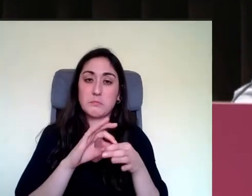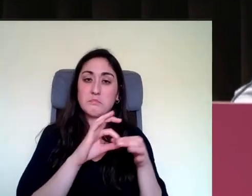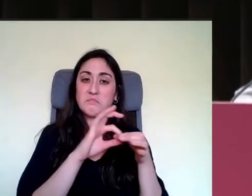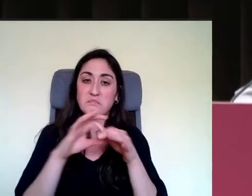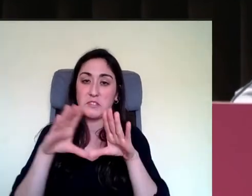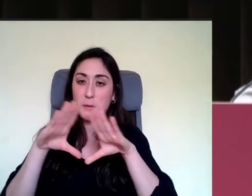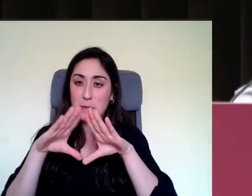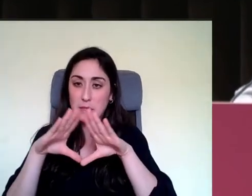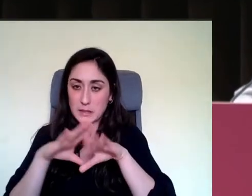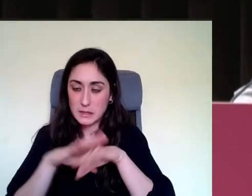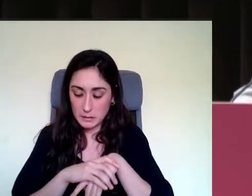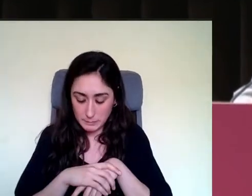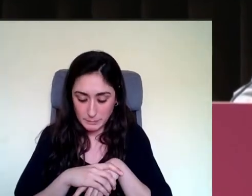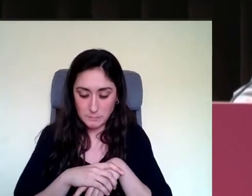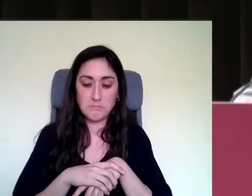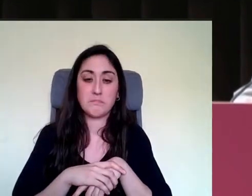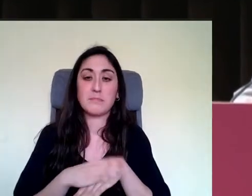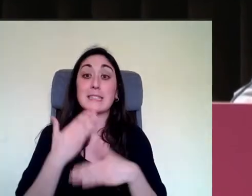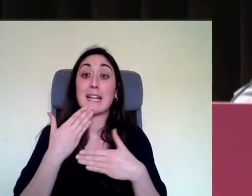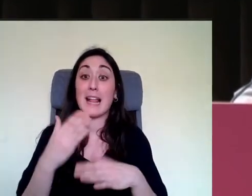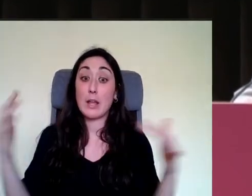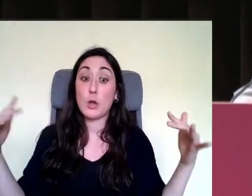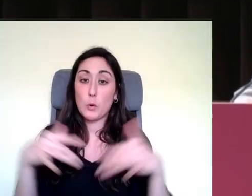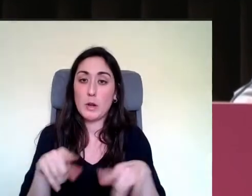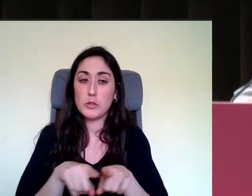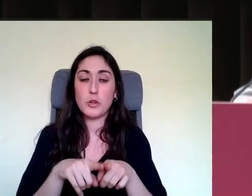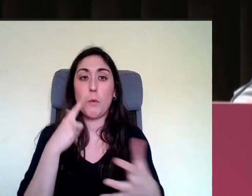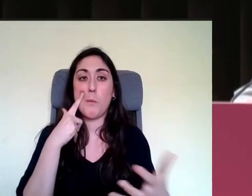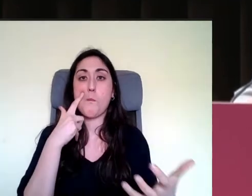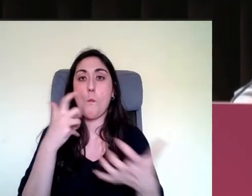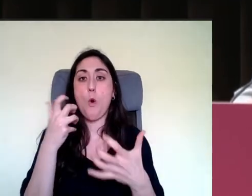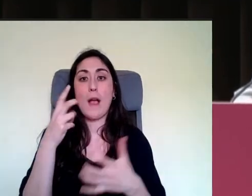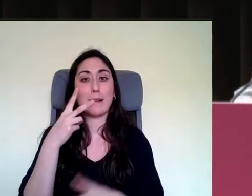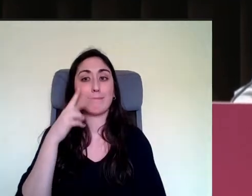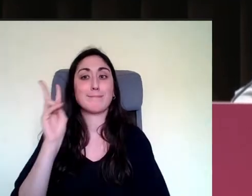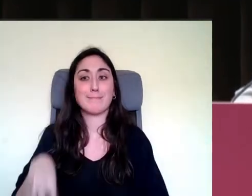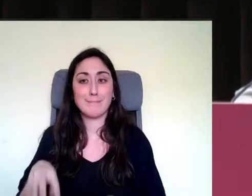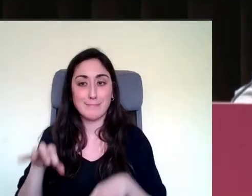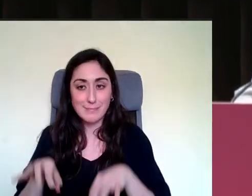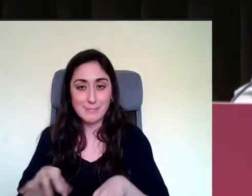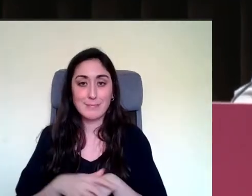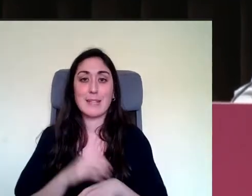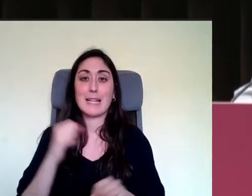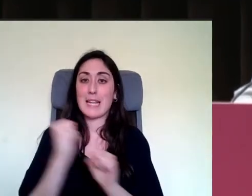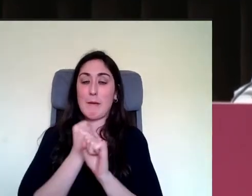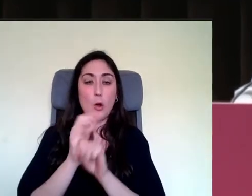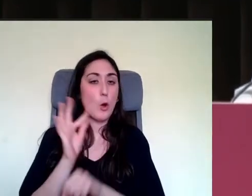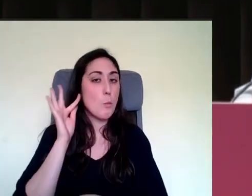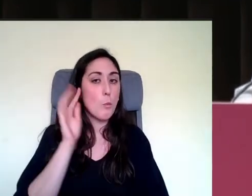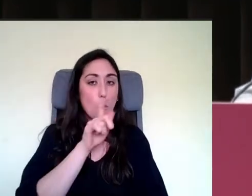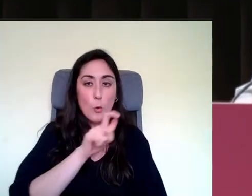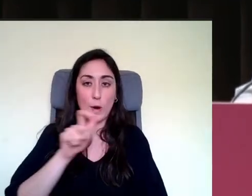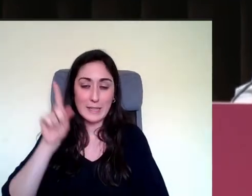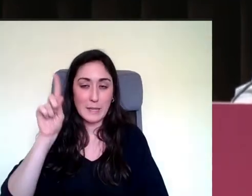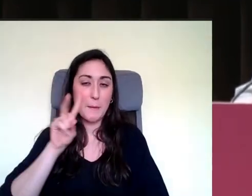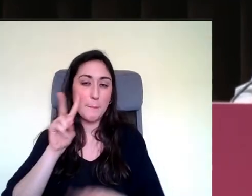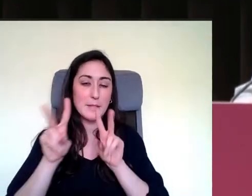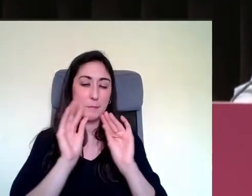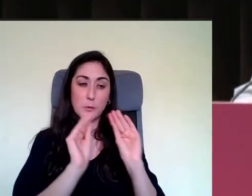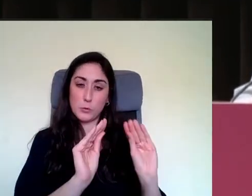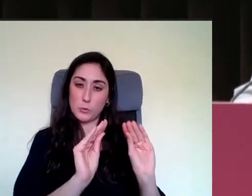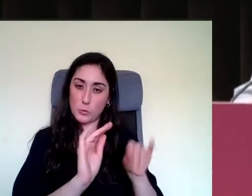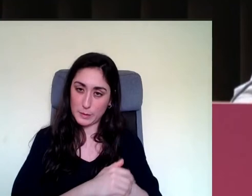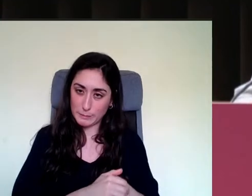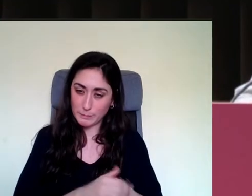de manifest el talent de les dones, el seu treball i la seva visibilització. Però totes sabem que la